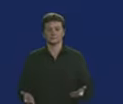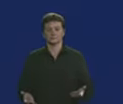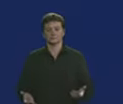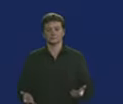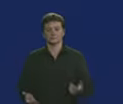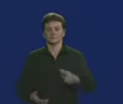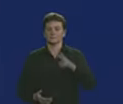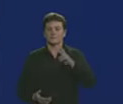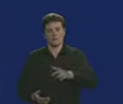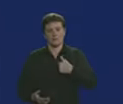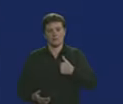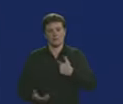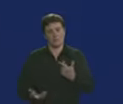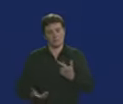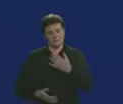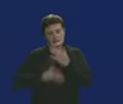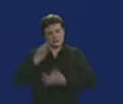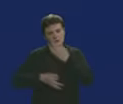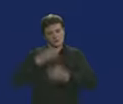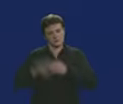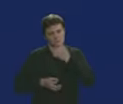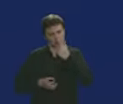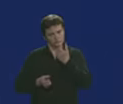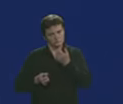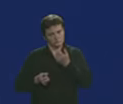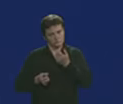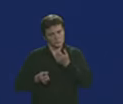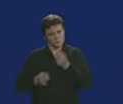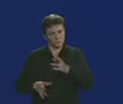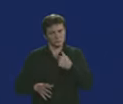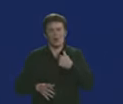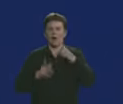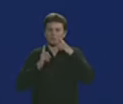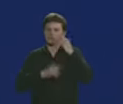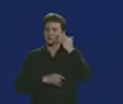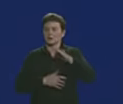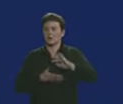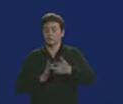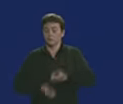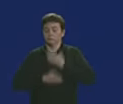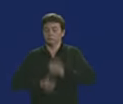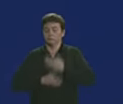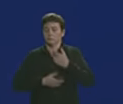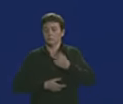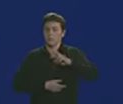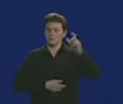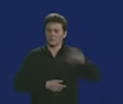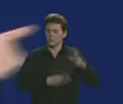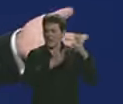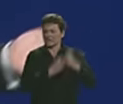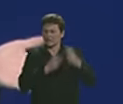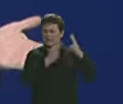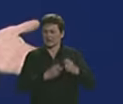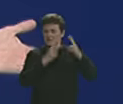je suis vraiment comptable de ce que je dis. Chacun de mes mots est disséqué, espérant frénétiquement l'erreur. Je n'ai